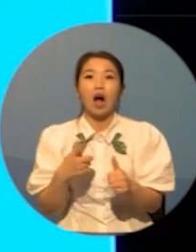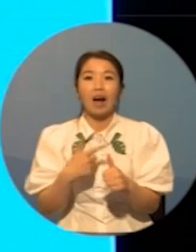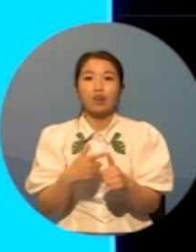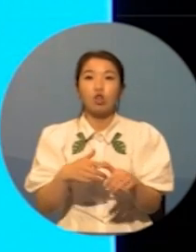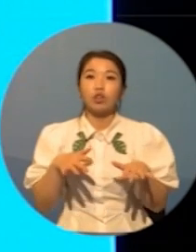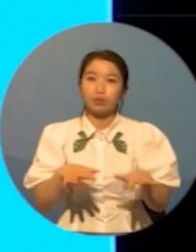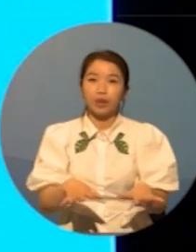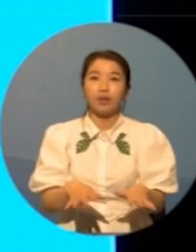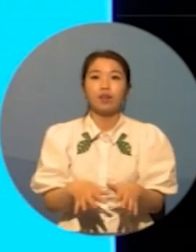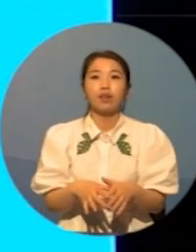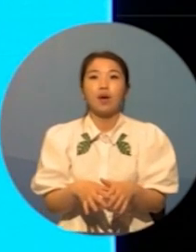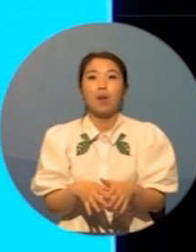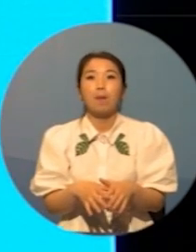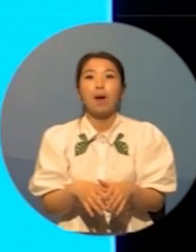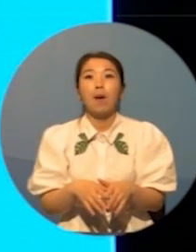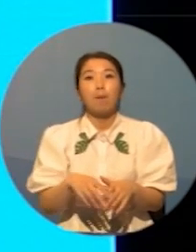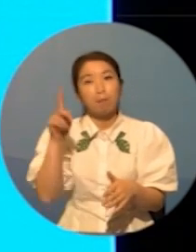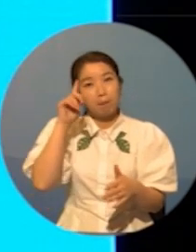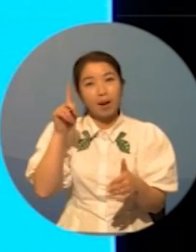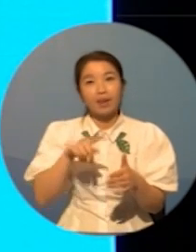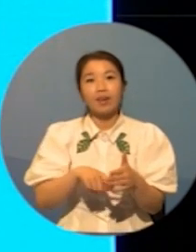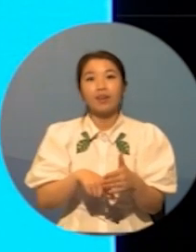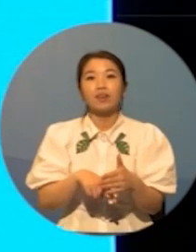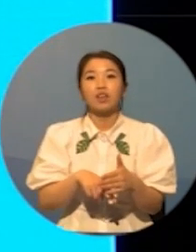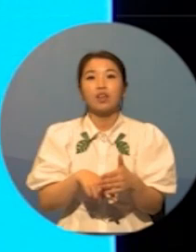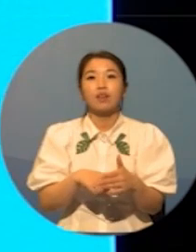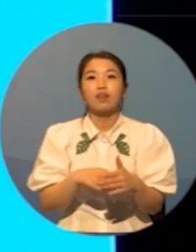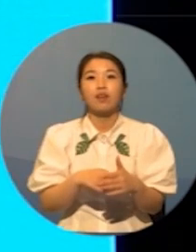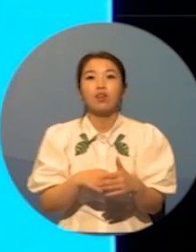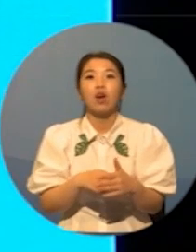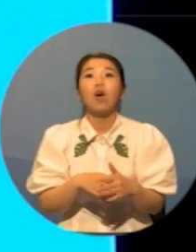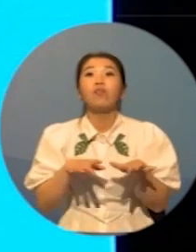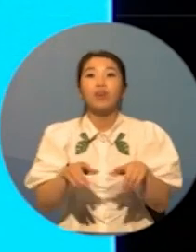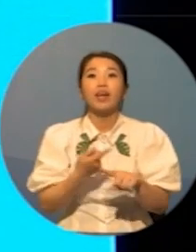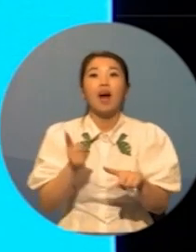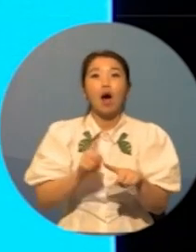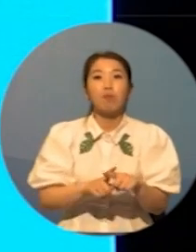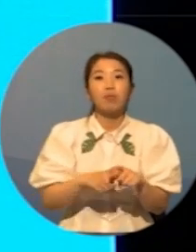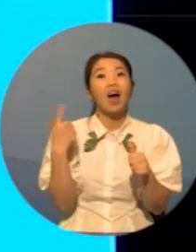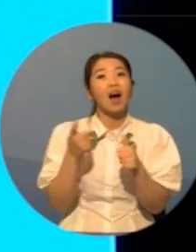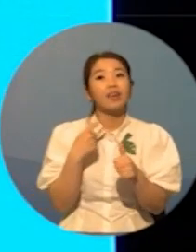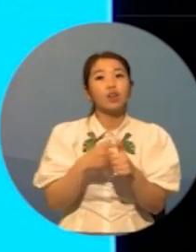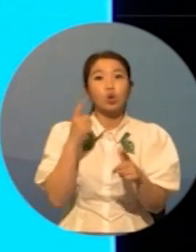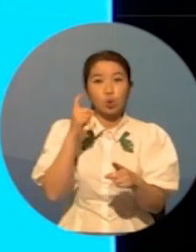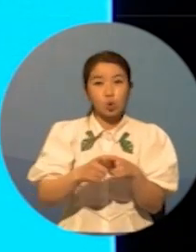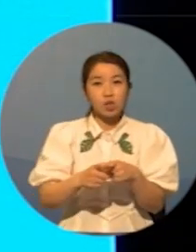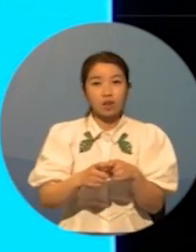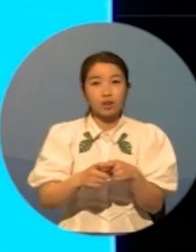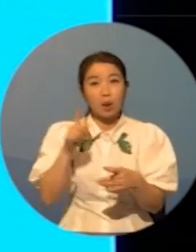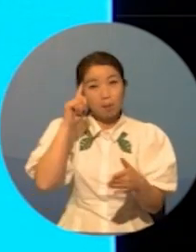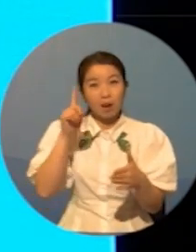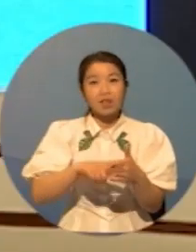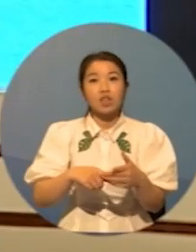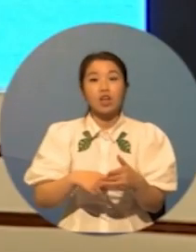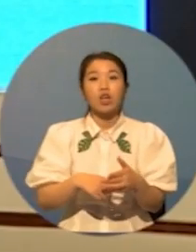Атауыш фейіл мәнілік жақтан, яғни семантикалық жақтан фейіл һәм атылық сөздердің мәнісіне жақын